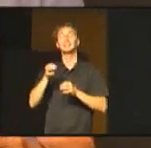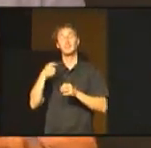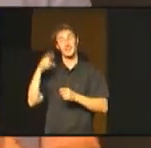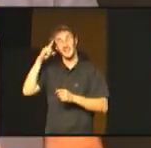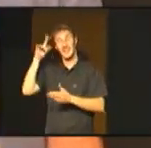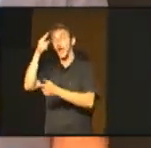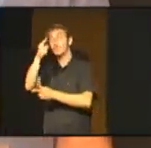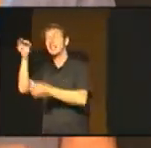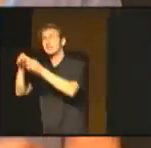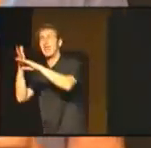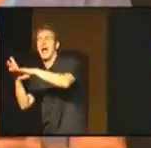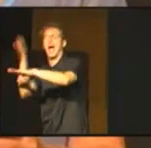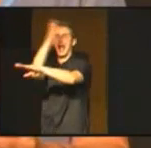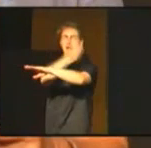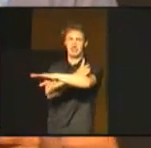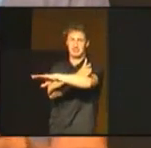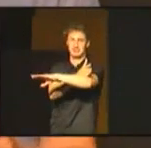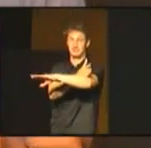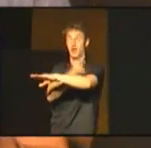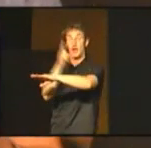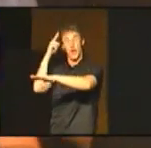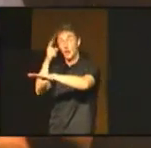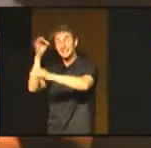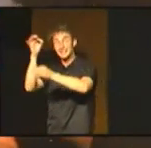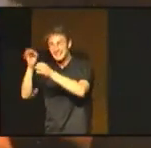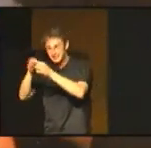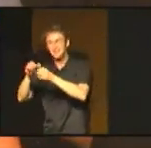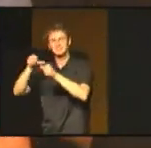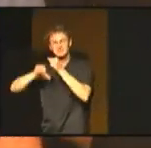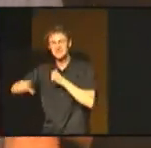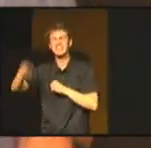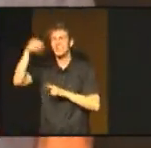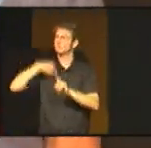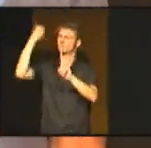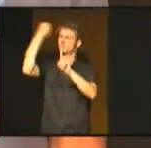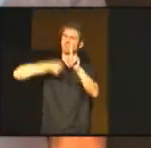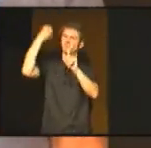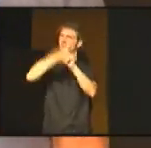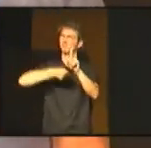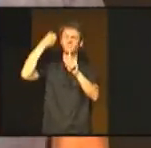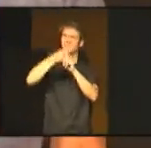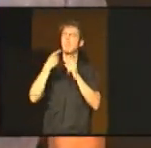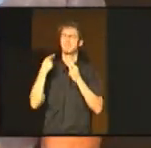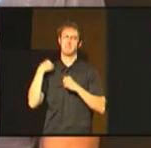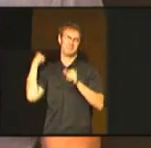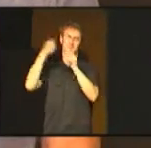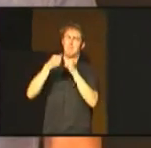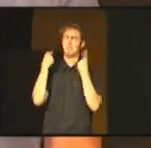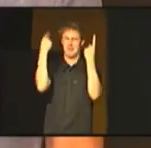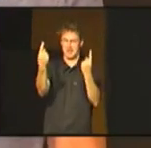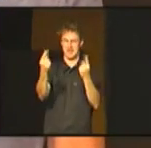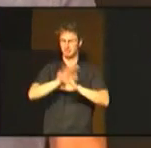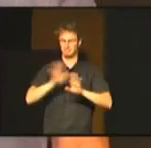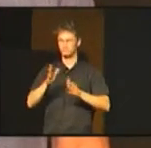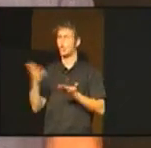d'un 11 de setembre que serà, ha de ser, més reivindicatiu que mai. Tots hi